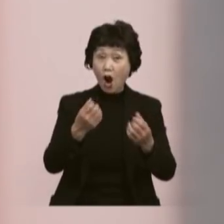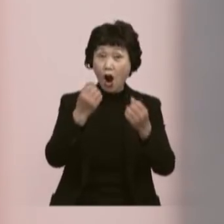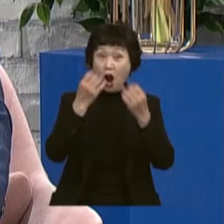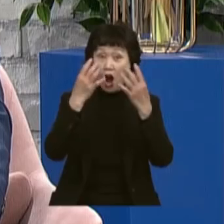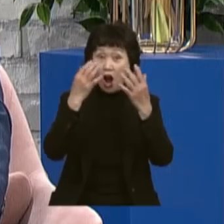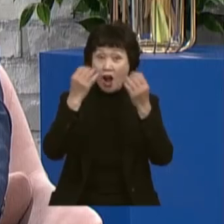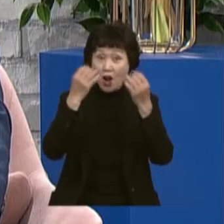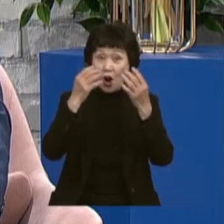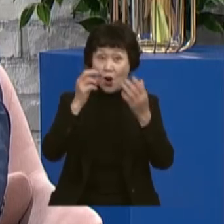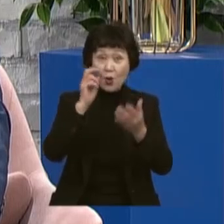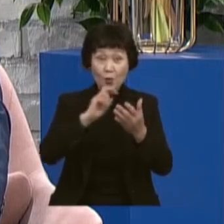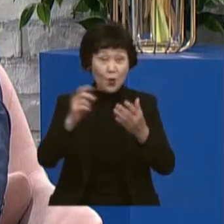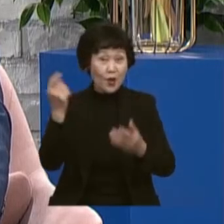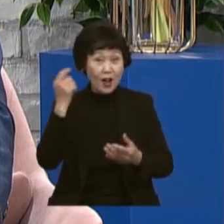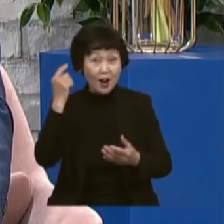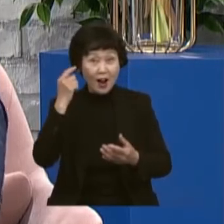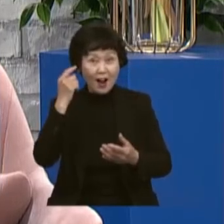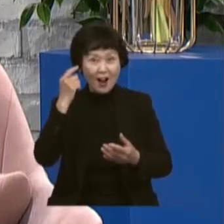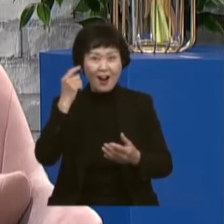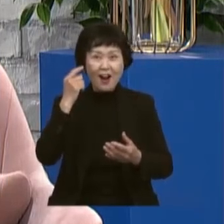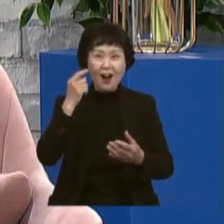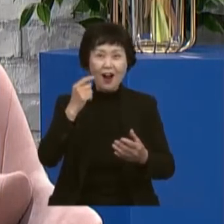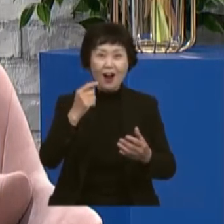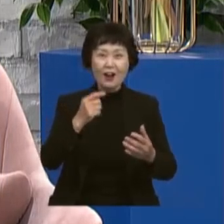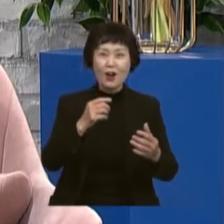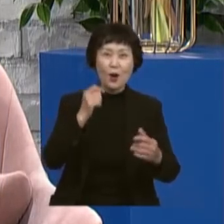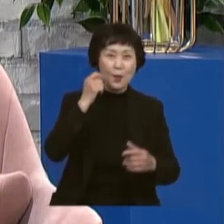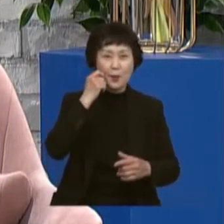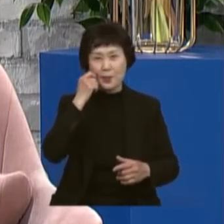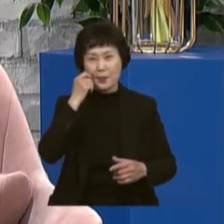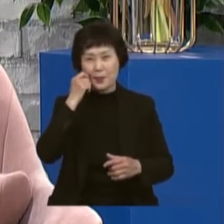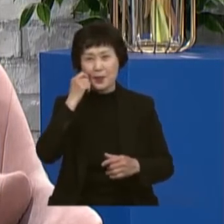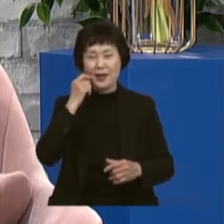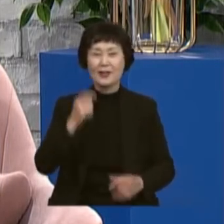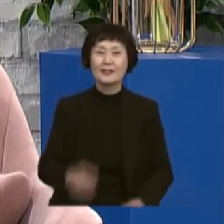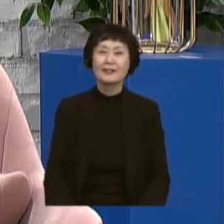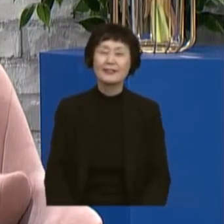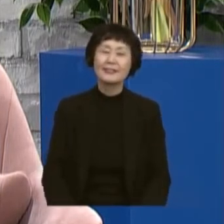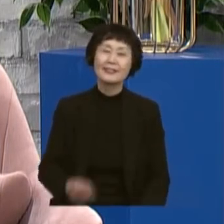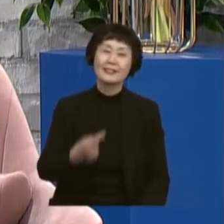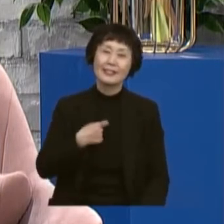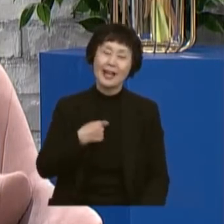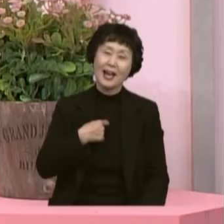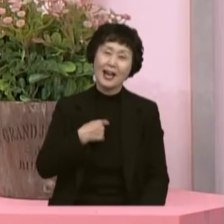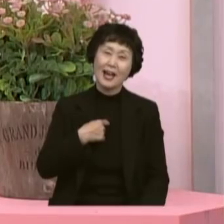같아요. 장로님, 네. 언제 예수님을 인격적으로 만났습니까? 저는